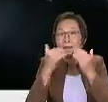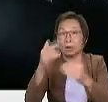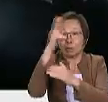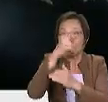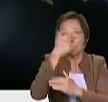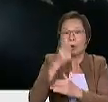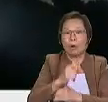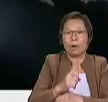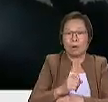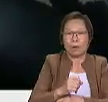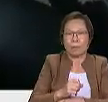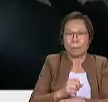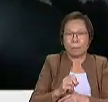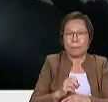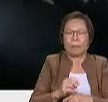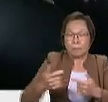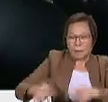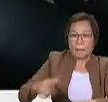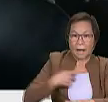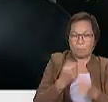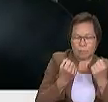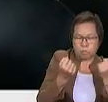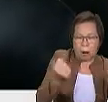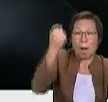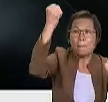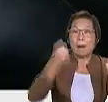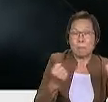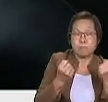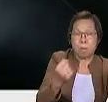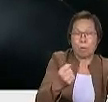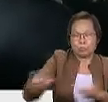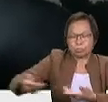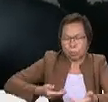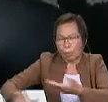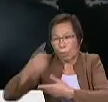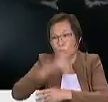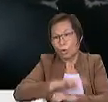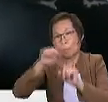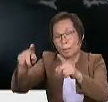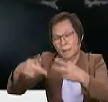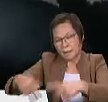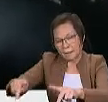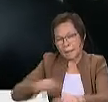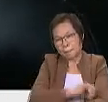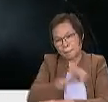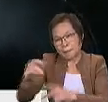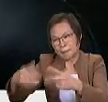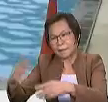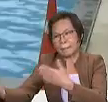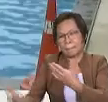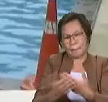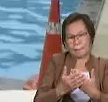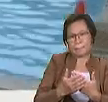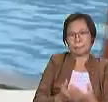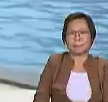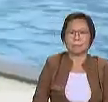operasi Bachsin is memudahkan kami untuk berurusan misalnya Hamidi alcantara ngantuk pergi ke pekan dan juga baliklah